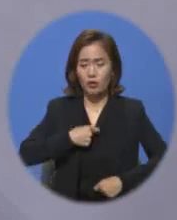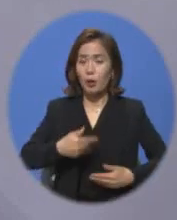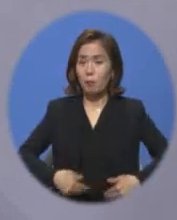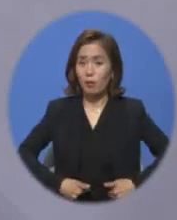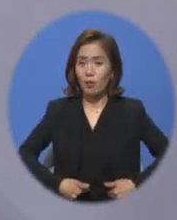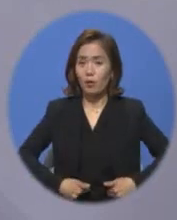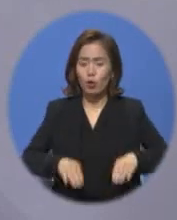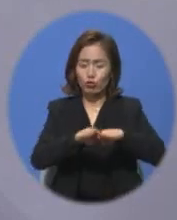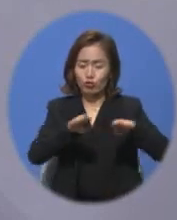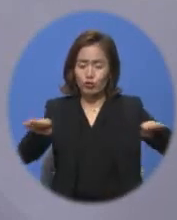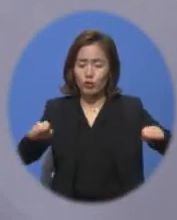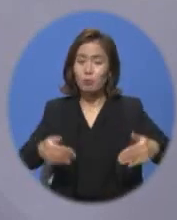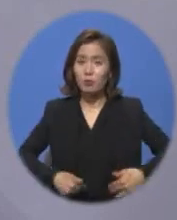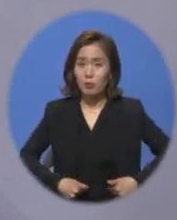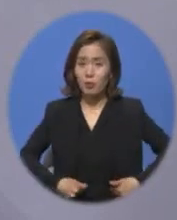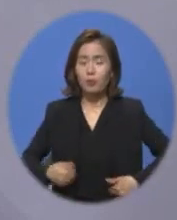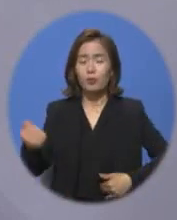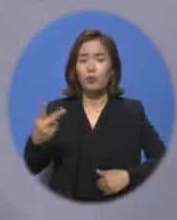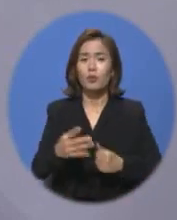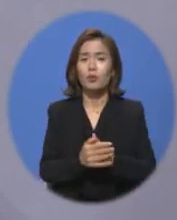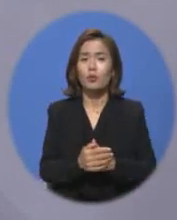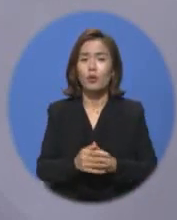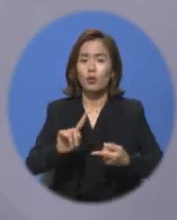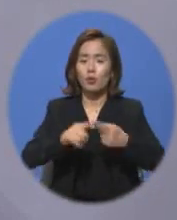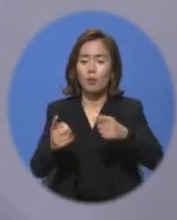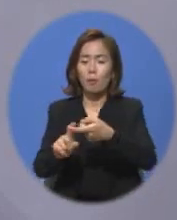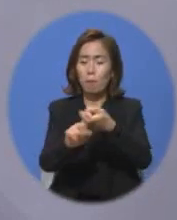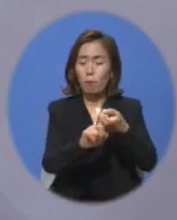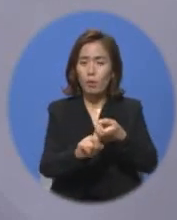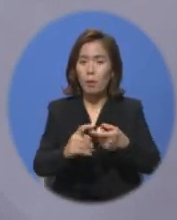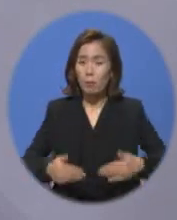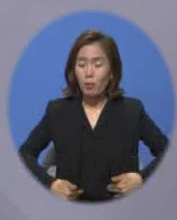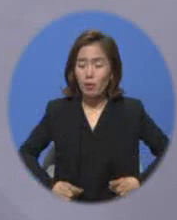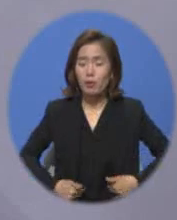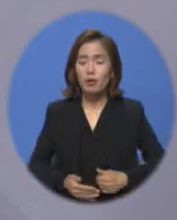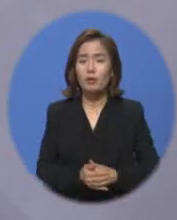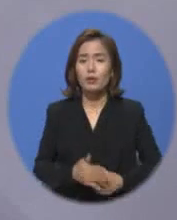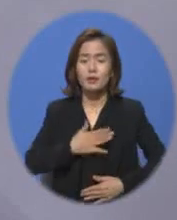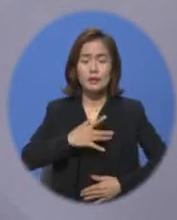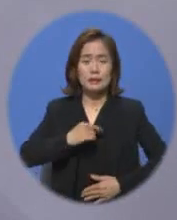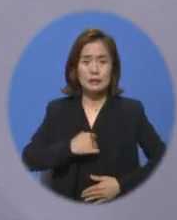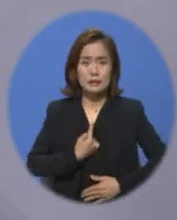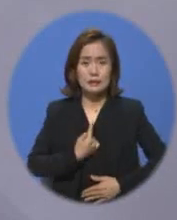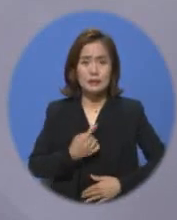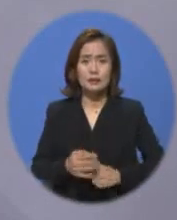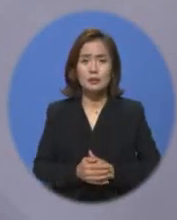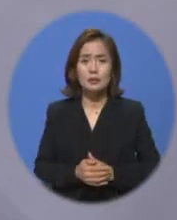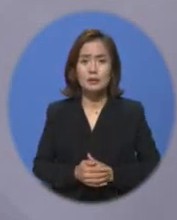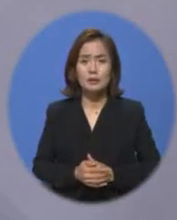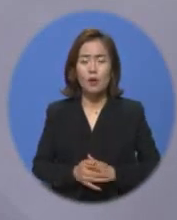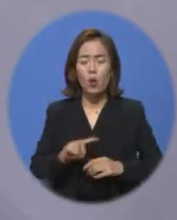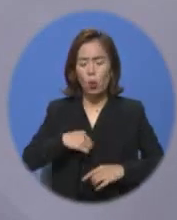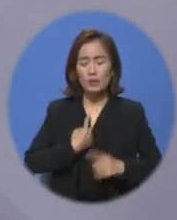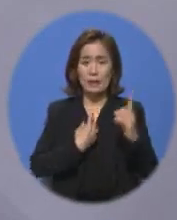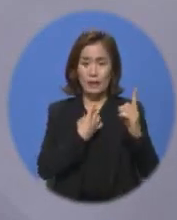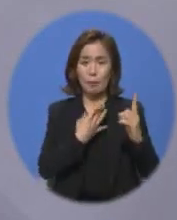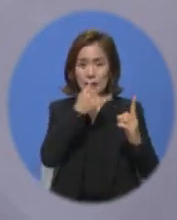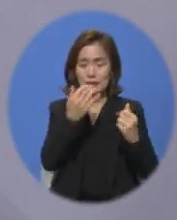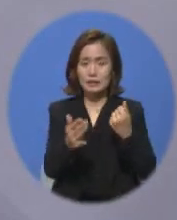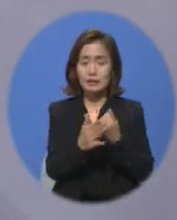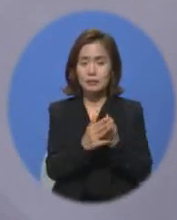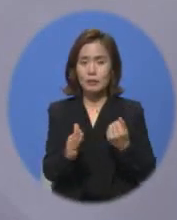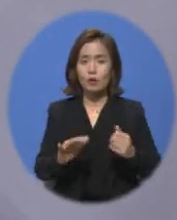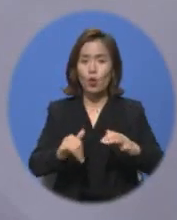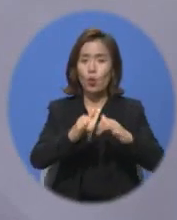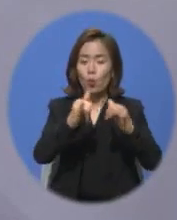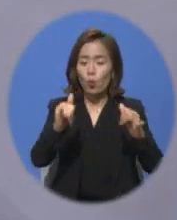향해나아가야하고,균형을찾아야하며,그 후에위대한조화가넘치는세상을만들어야한다고믿습니다. 그리고저자신은그저하나의대상일뿐입니다 .하지만내가광주의주인